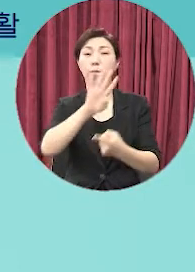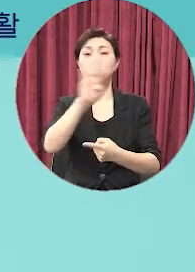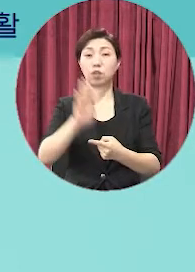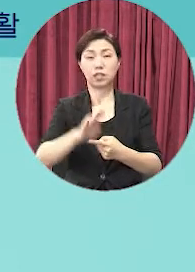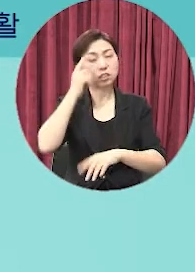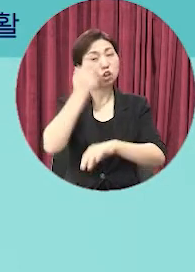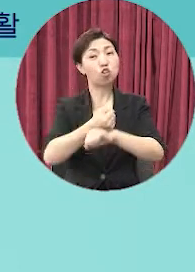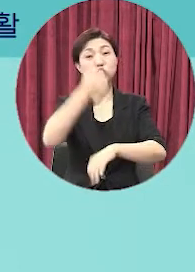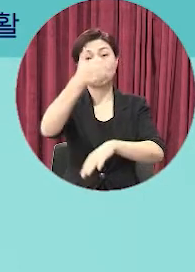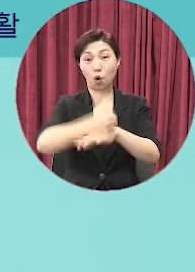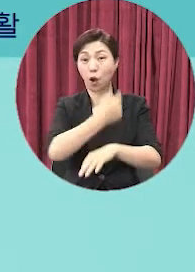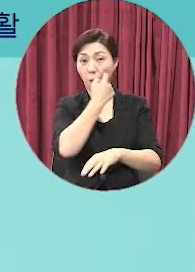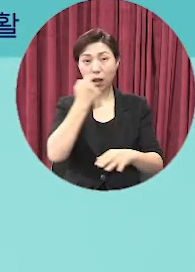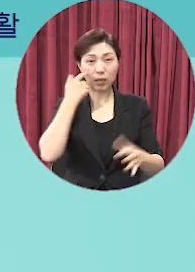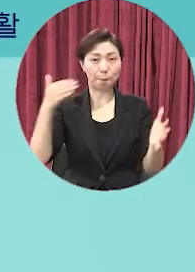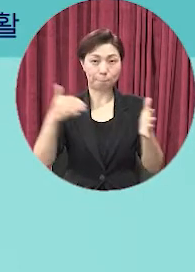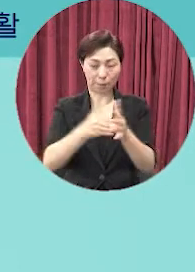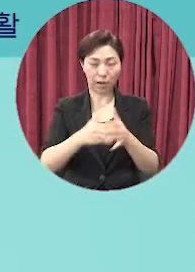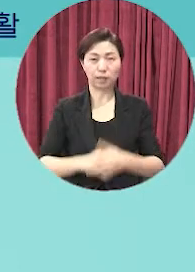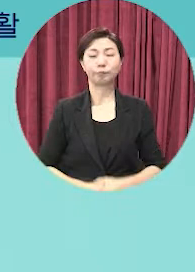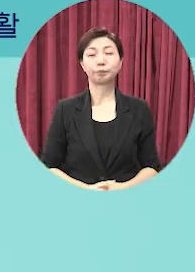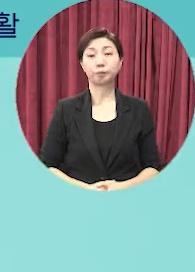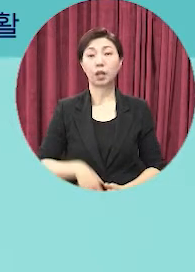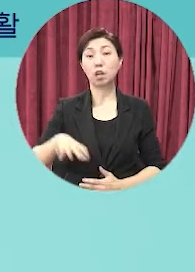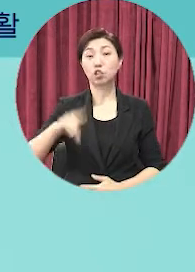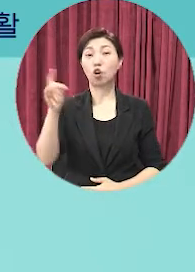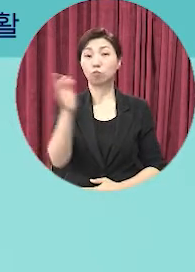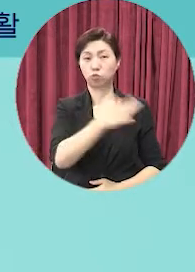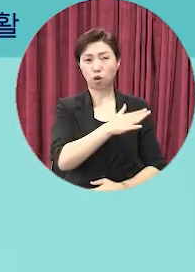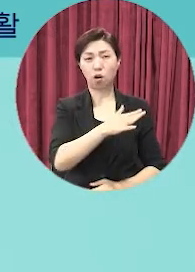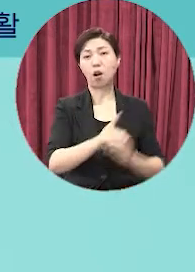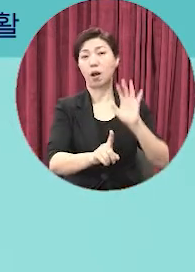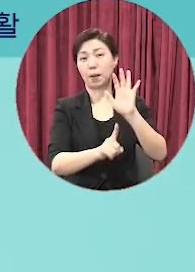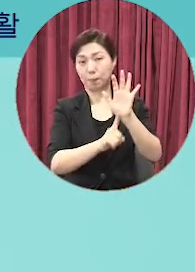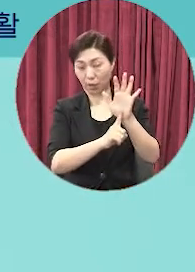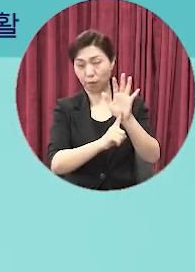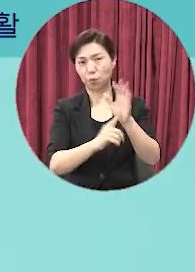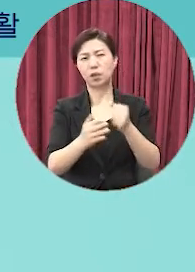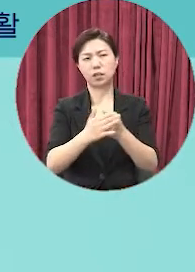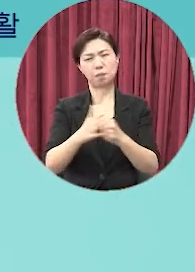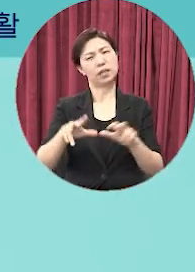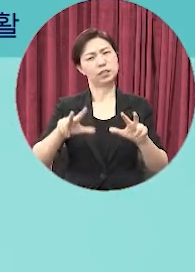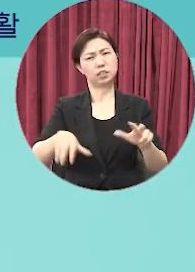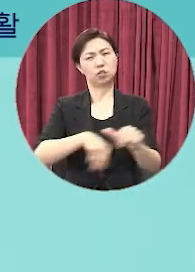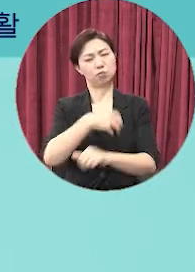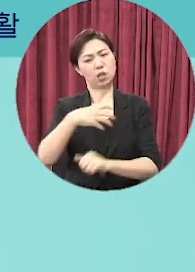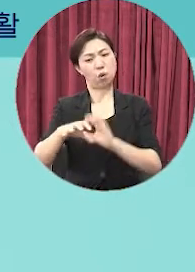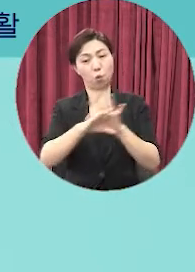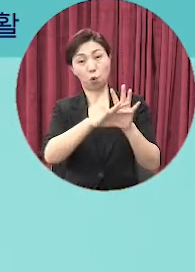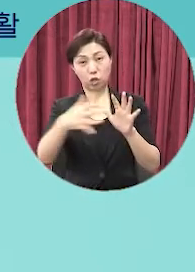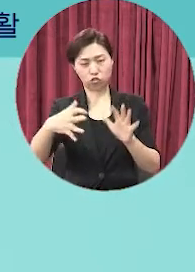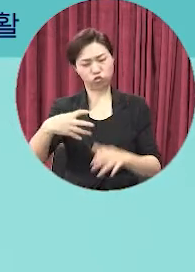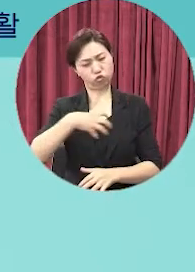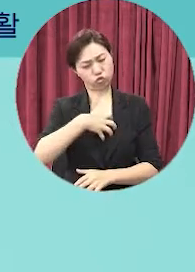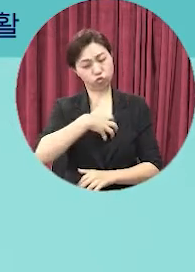중에서 초기부터 좀 발표가 돼서 좀 그래도 이 위기 상황에서 많이 참고한